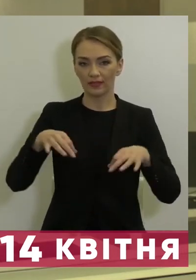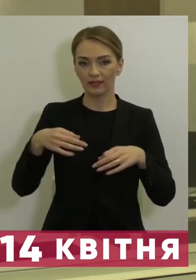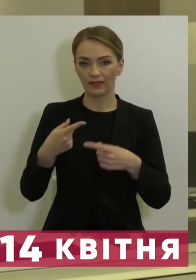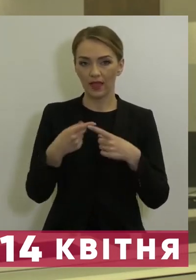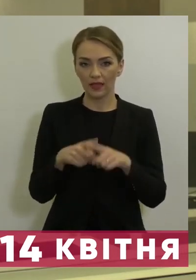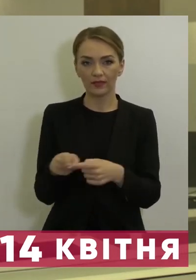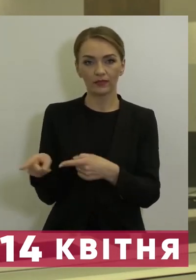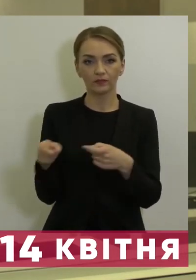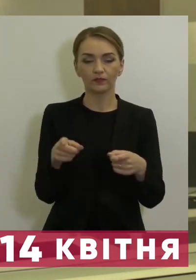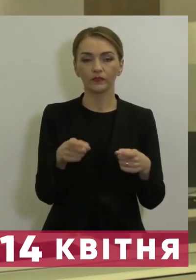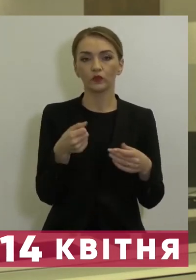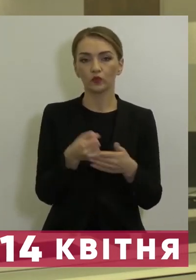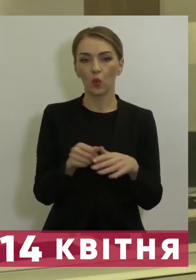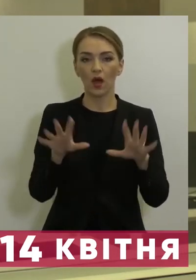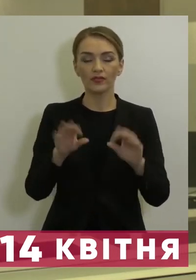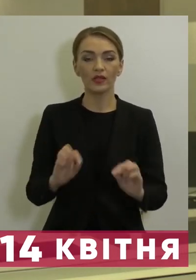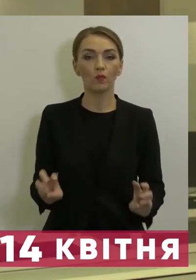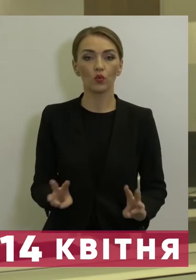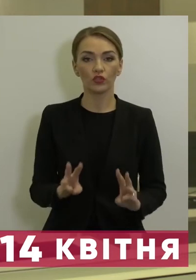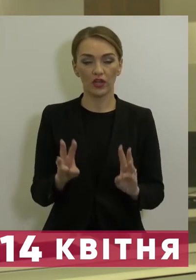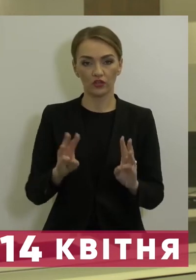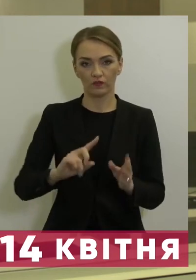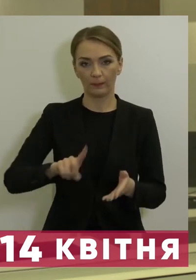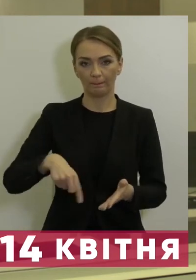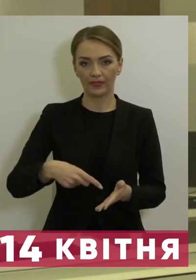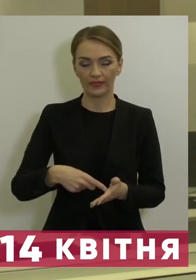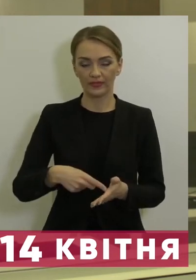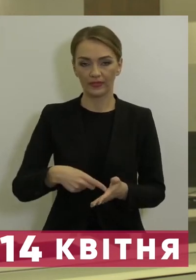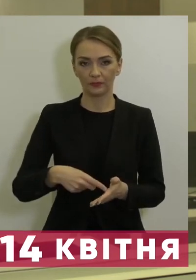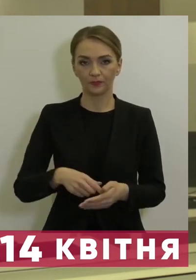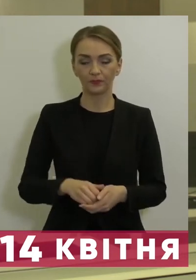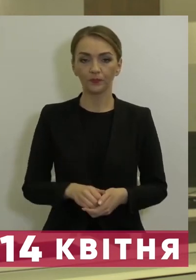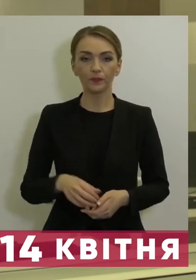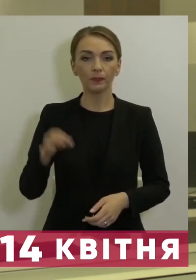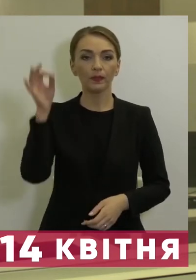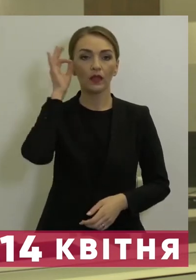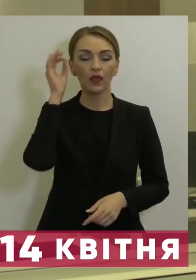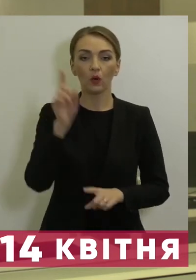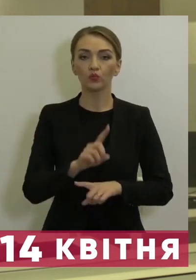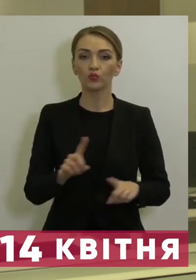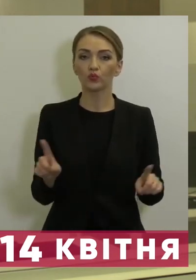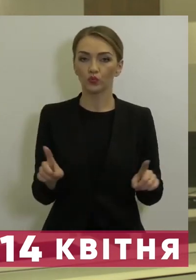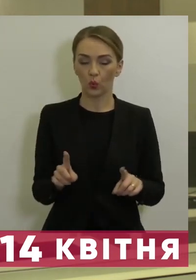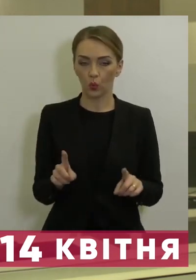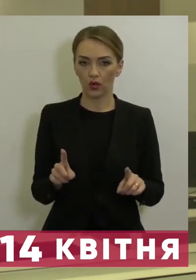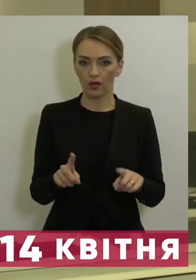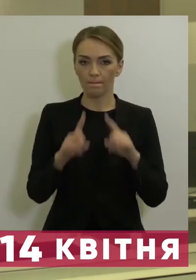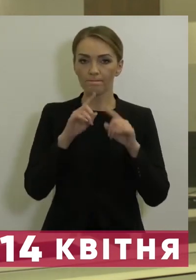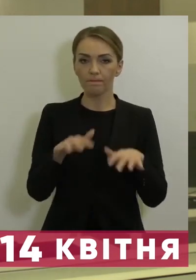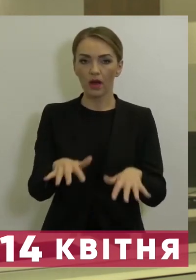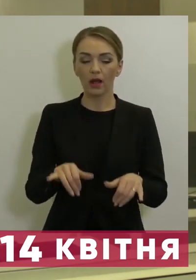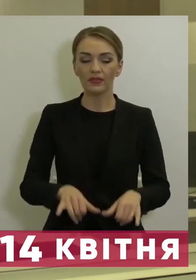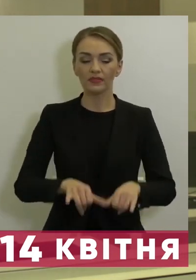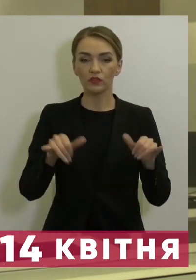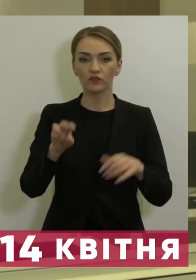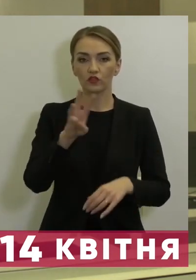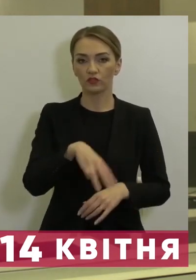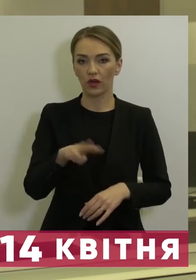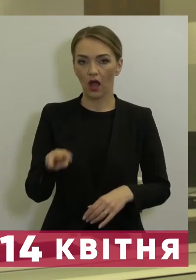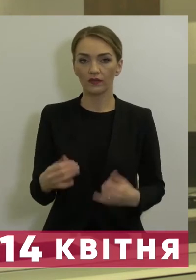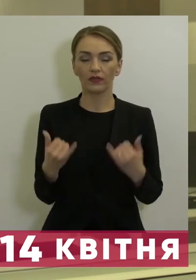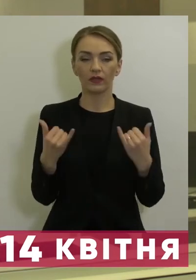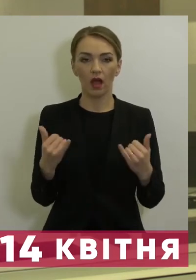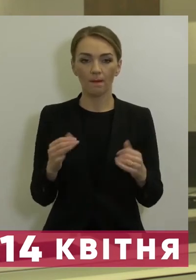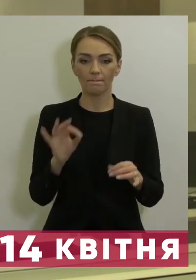залучені до гасіння пожеж у місті. Нагадаю, що парламент збільшив штрафи